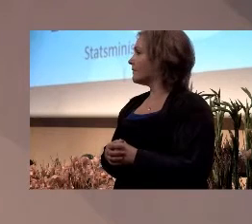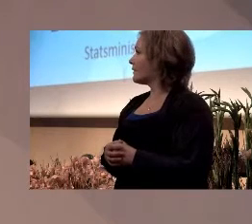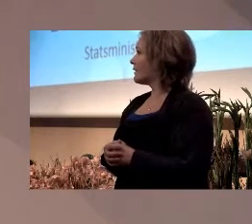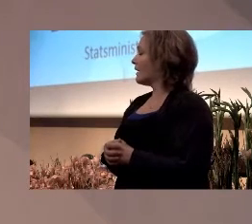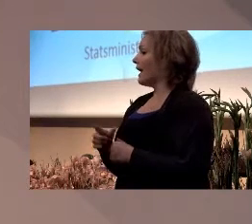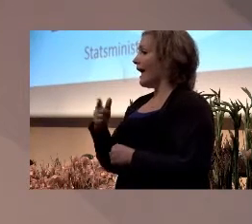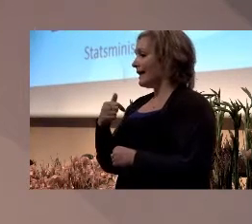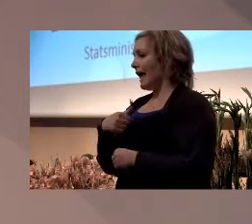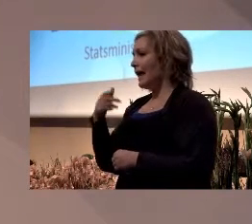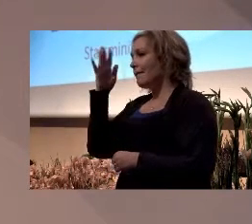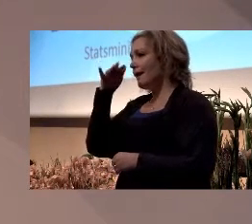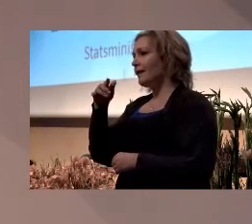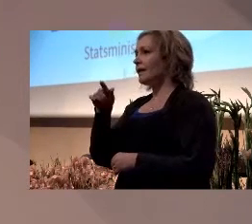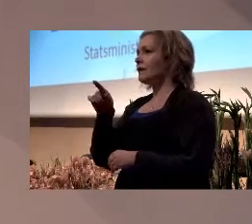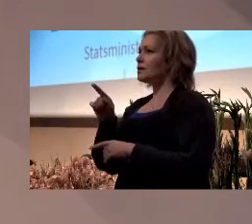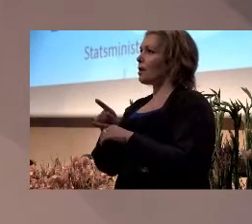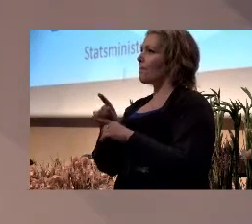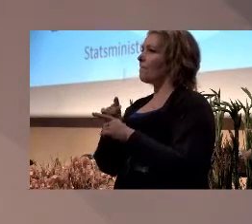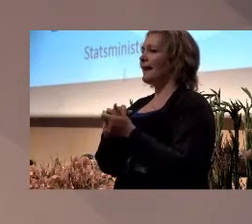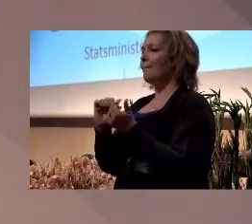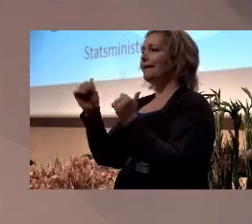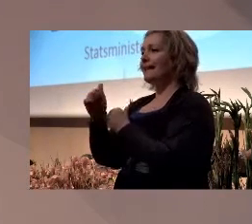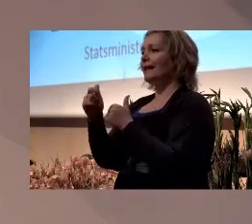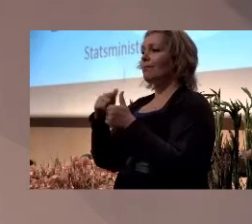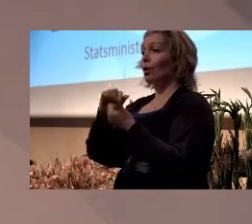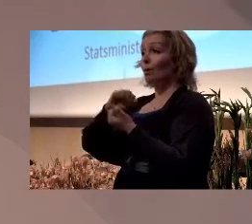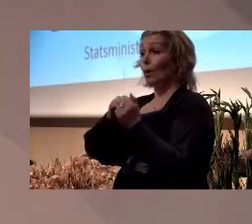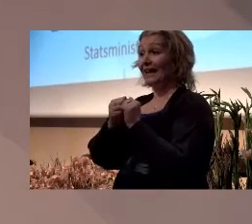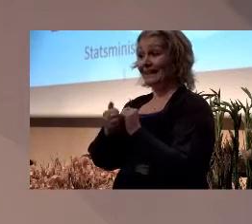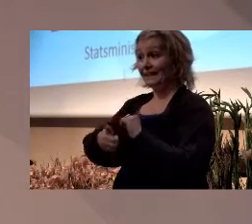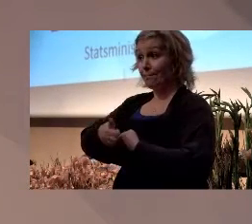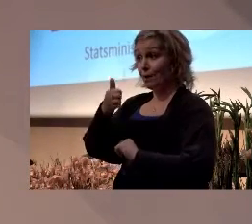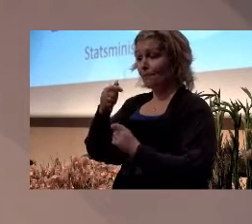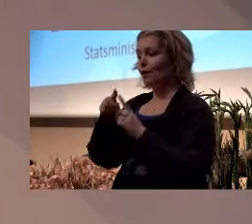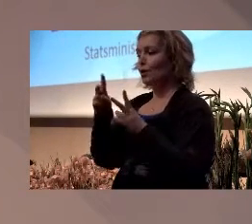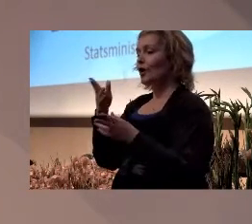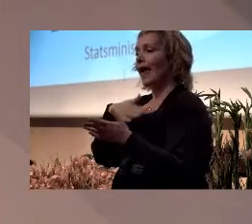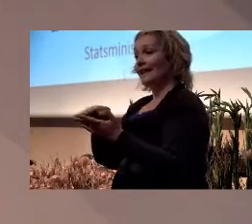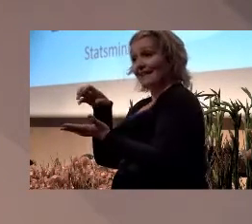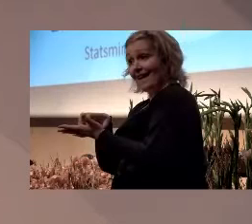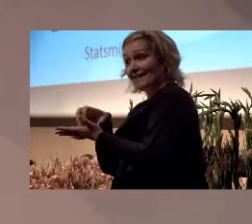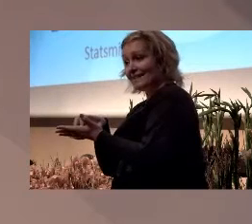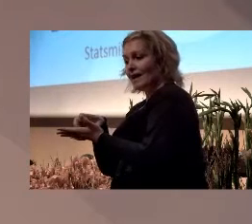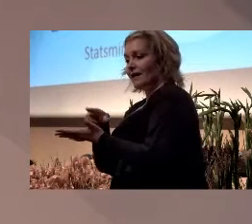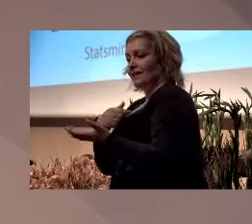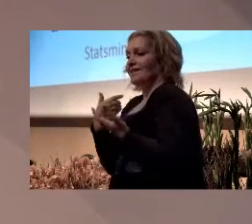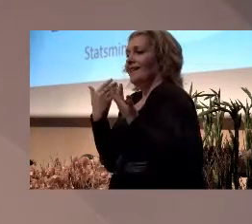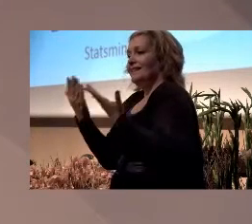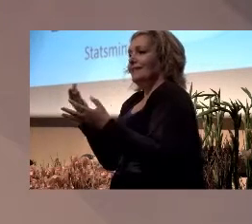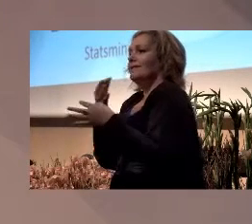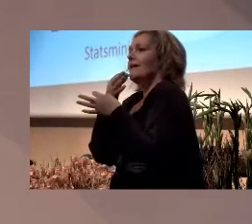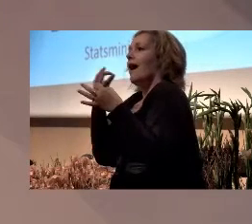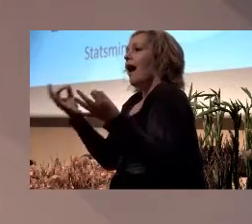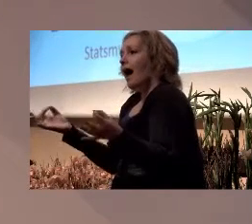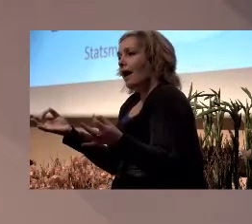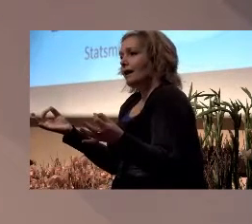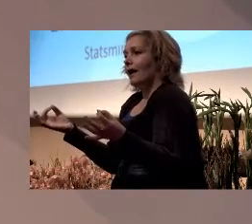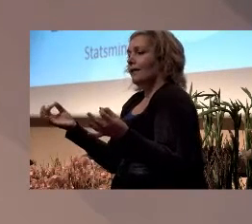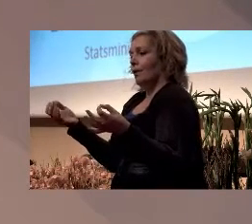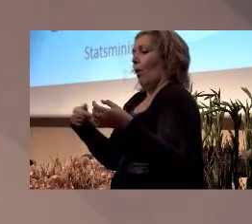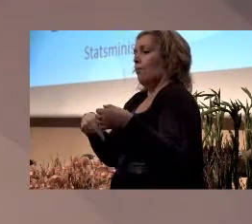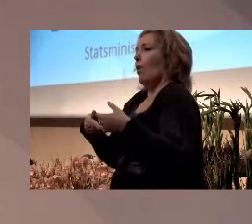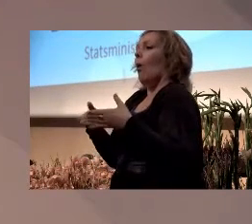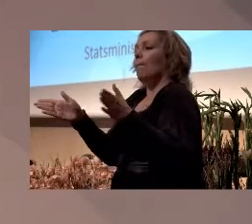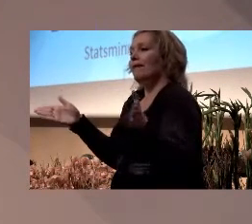Og jeg mener også at vi som representerer både politiske myndigheter, men også helsevesenet, skal gi den æren om den nye